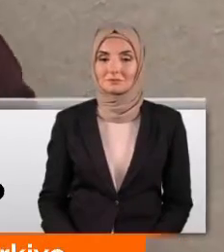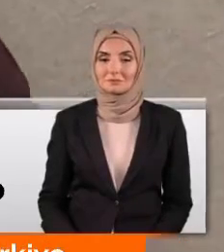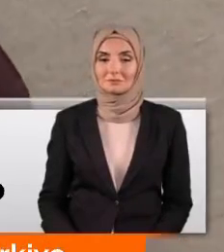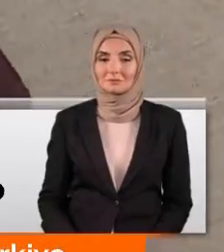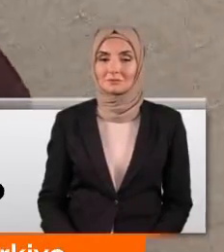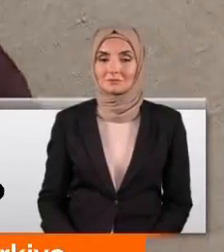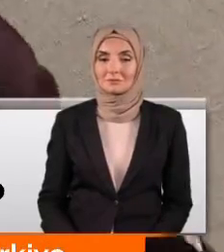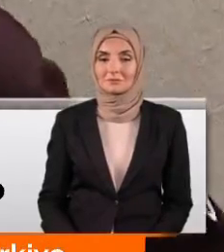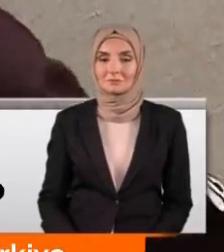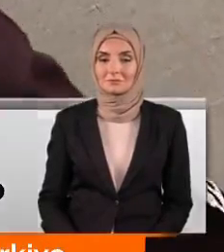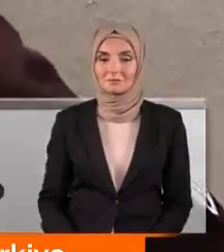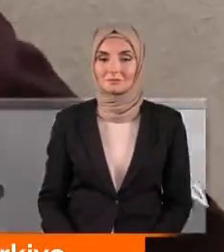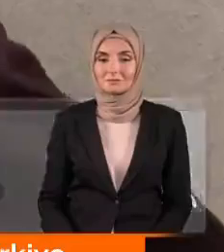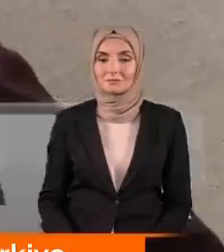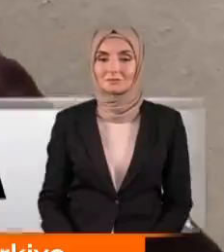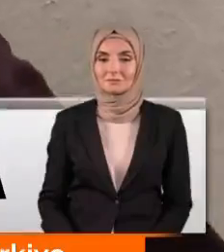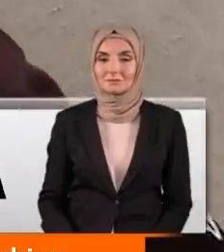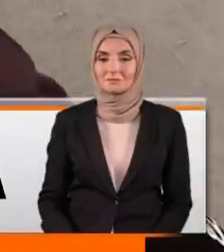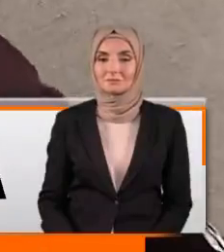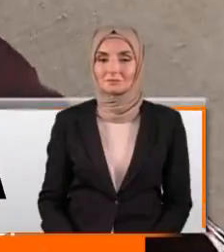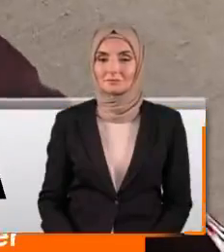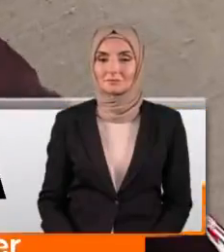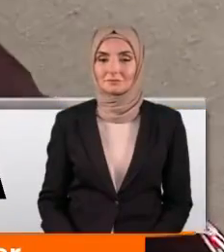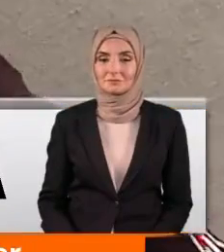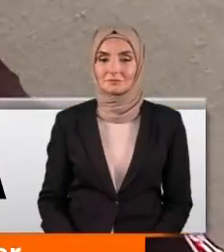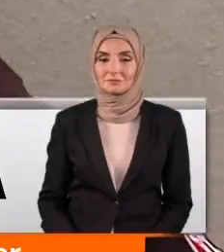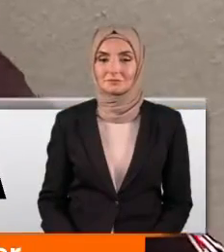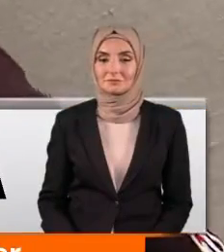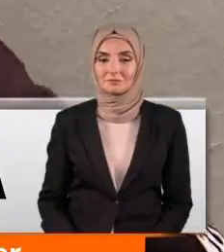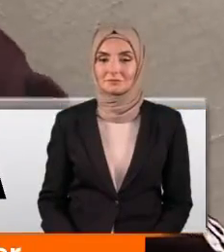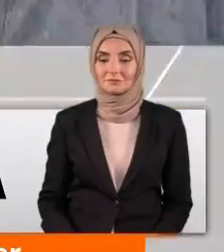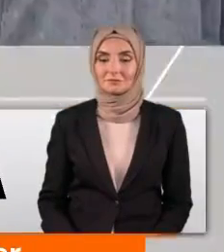Gemiyle seyahat etmek isteseydin yanına neler alman gerekirdi?